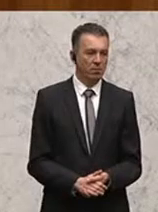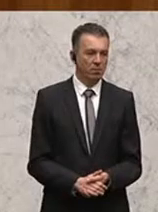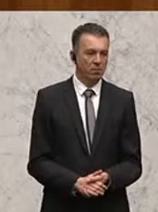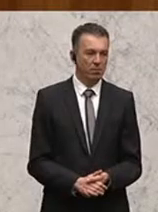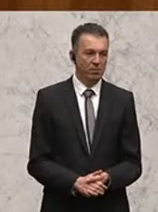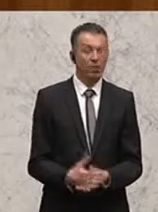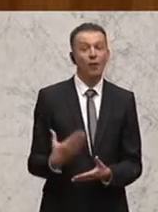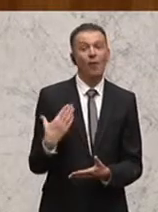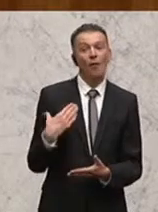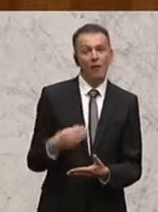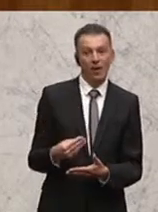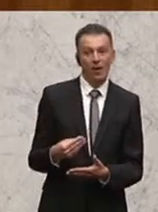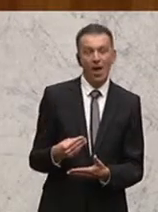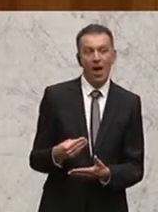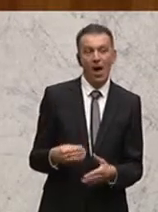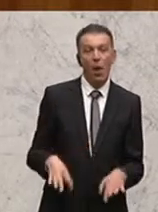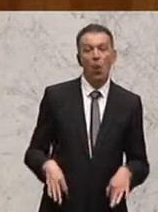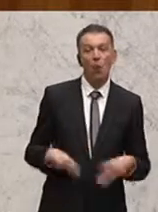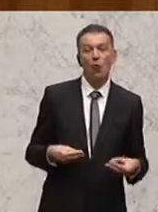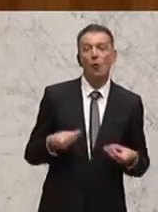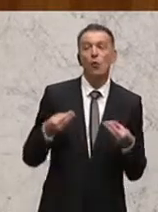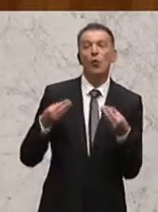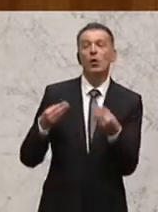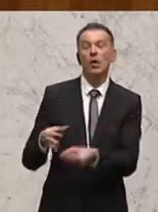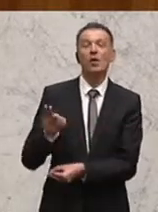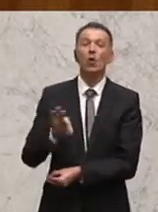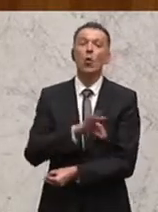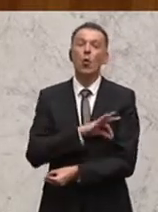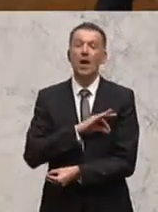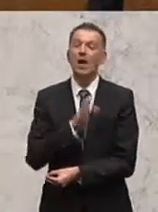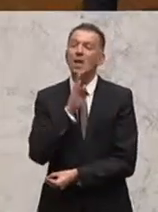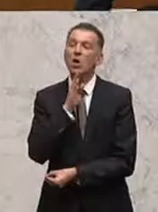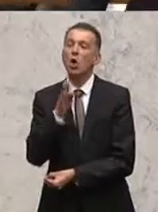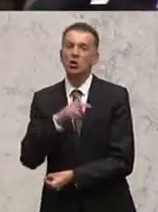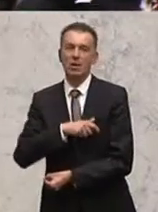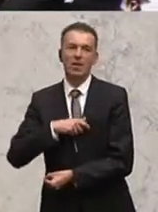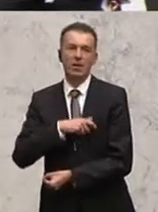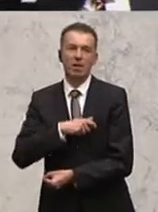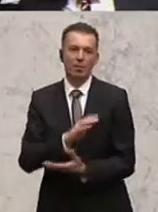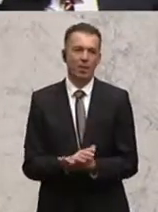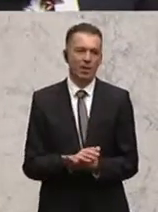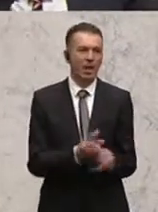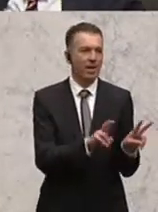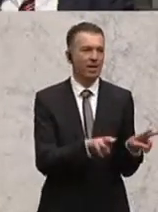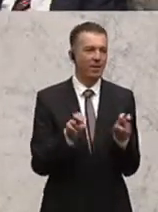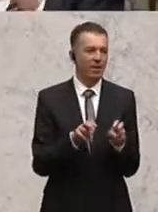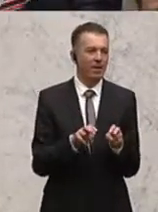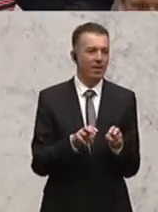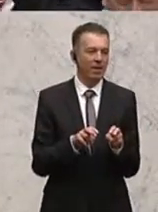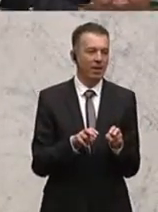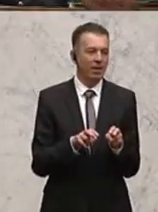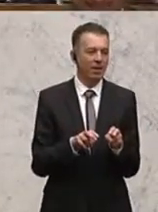Morgengabe an die Kollegen der konservativen Fraktion hier. Lassen Sie mich zitieren einen